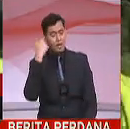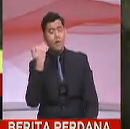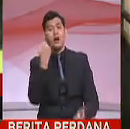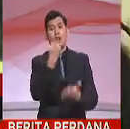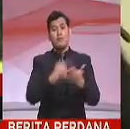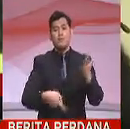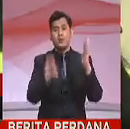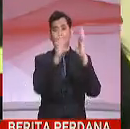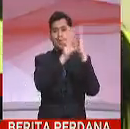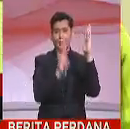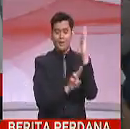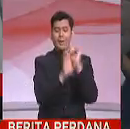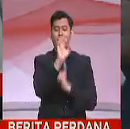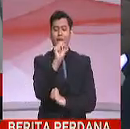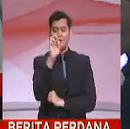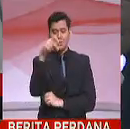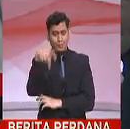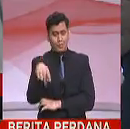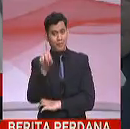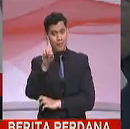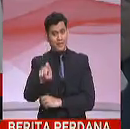ataupun prosedur-prosedur yang patut diambil kira.